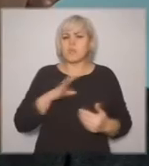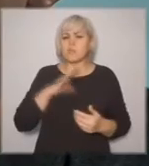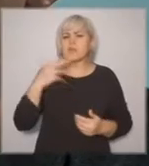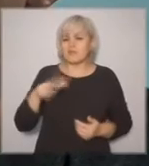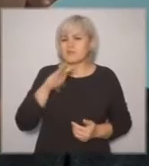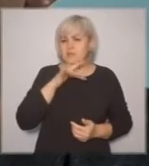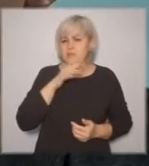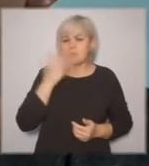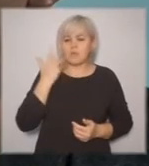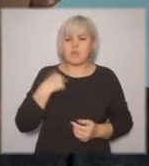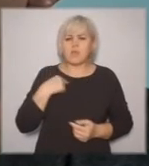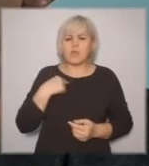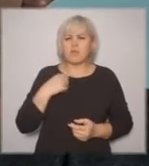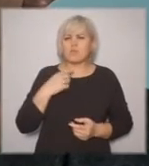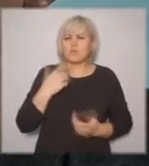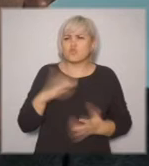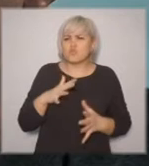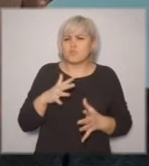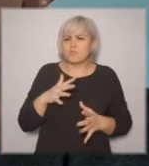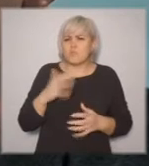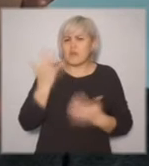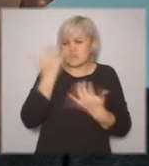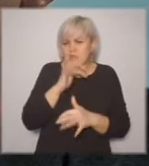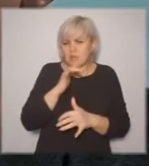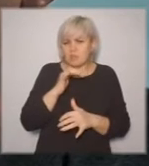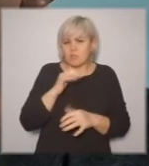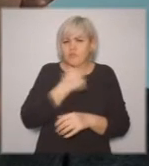Мне было 30 лет, когда я полностью ослеп.